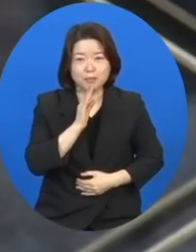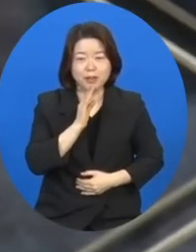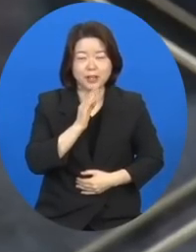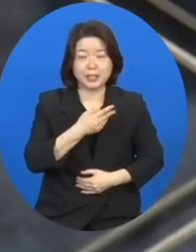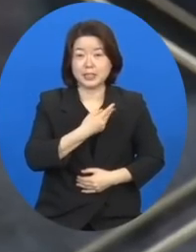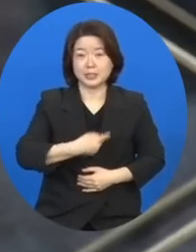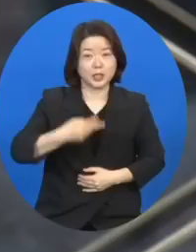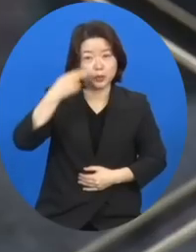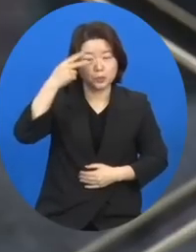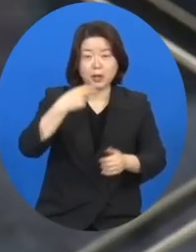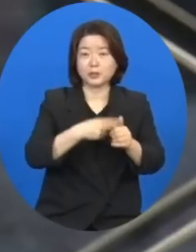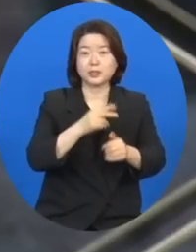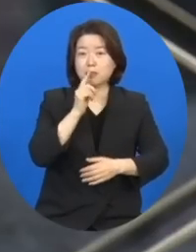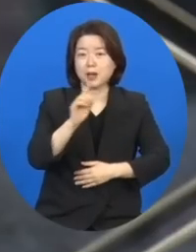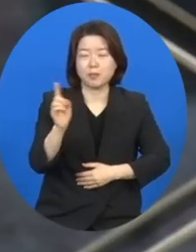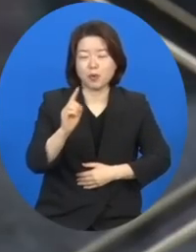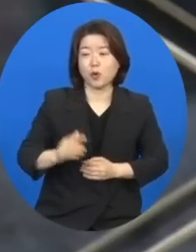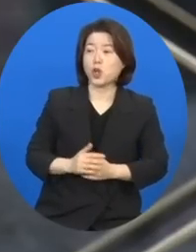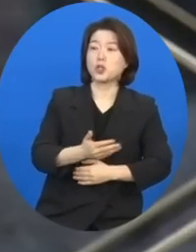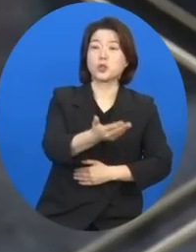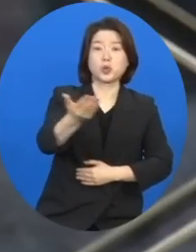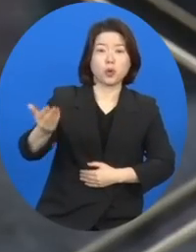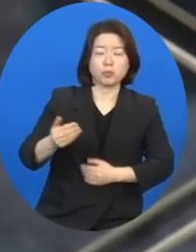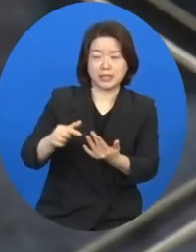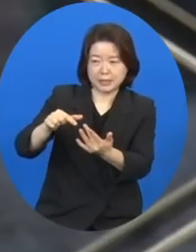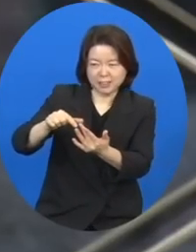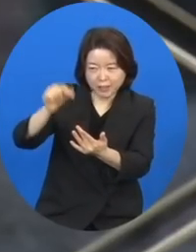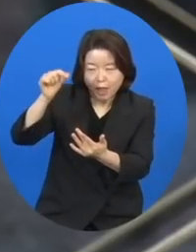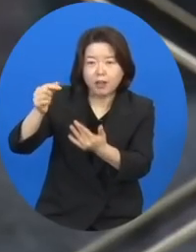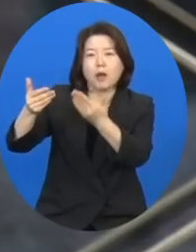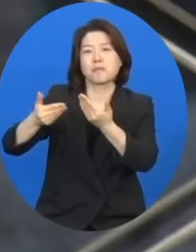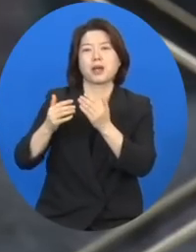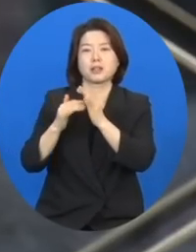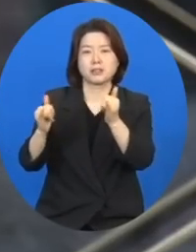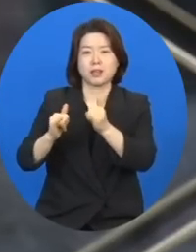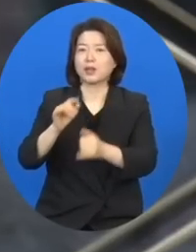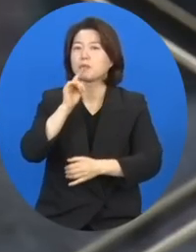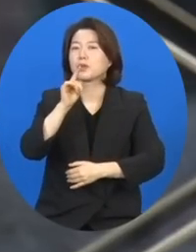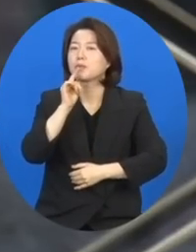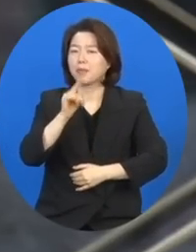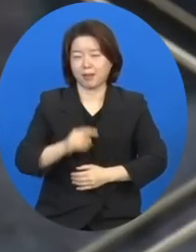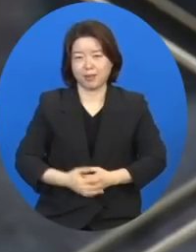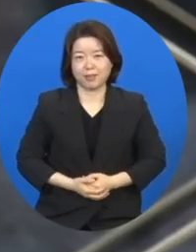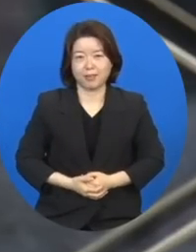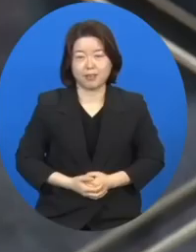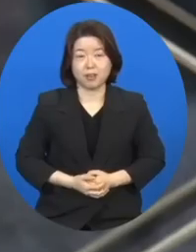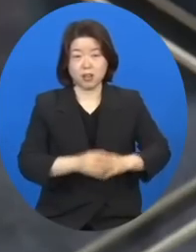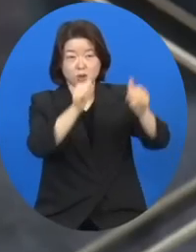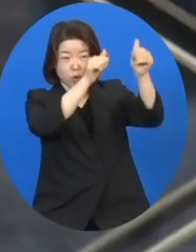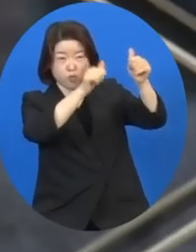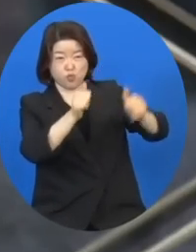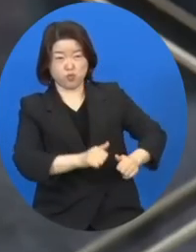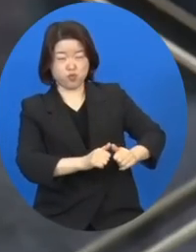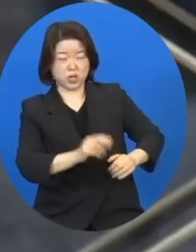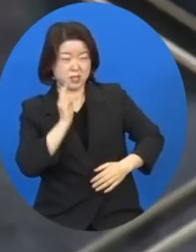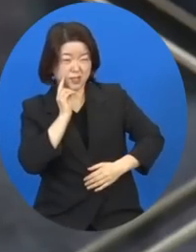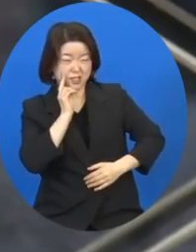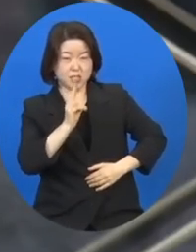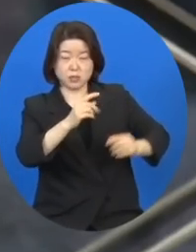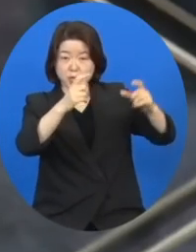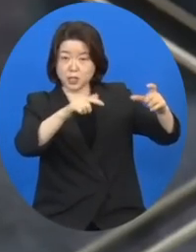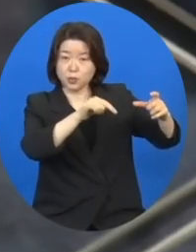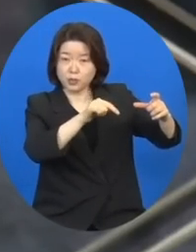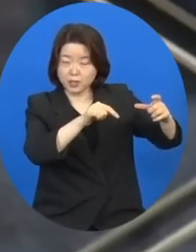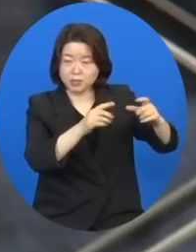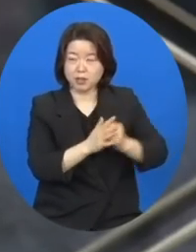뭐라고 표현하냐면 여러분들은 택함 받은 사람들입니다. 이런 얘기를 해요. 아니, 그렇게 우상 숭배 지역에서